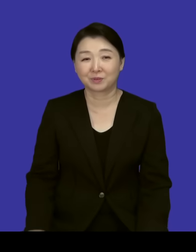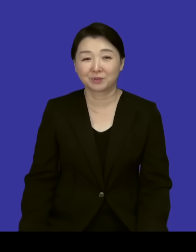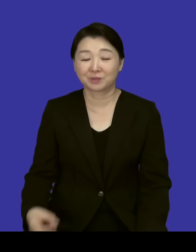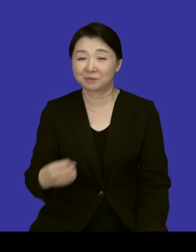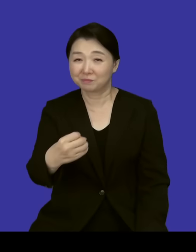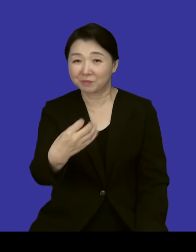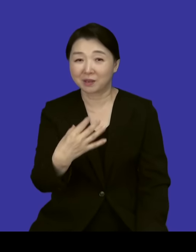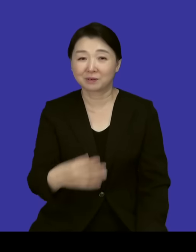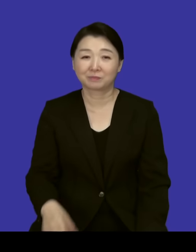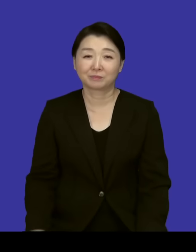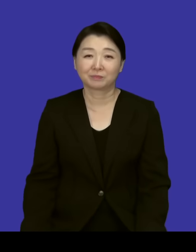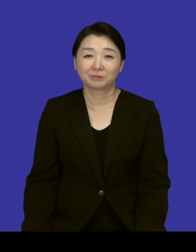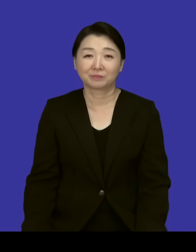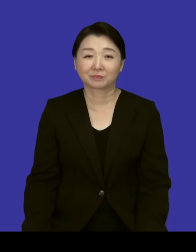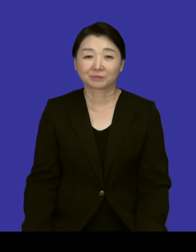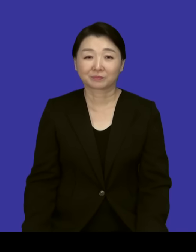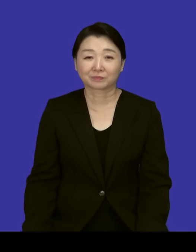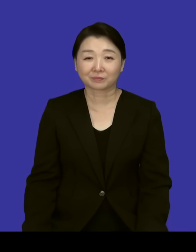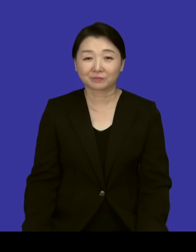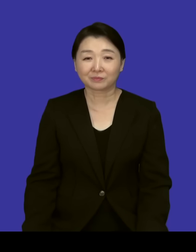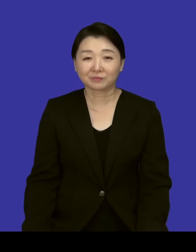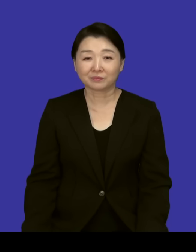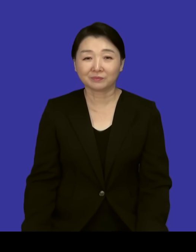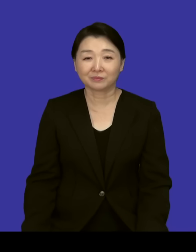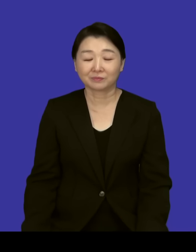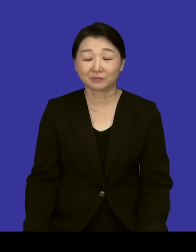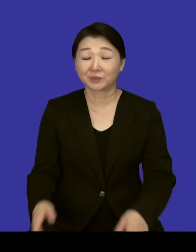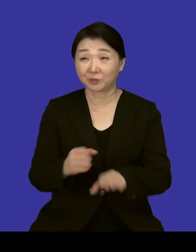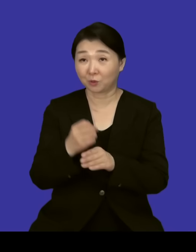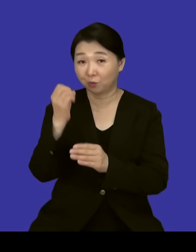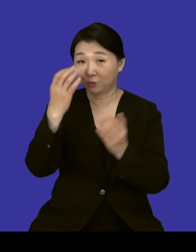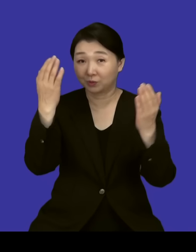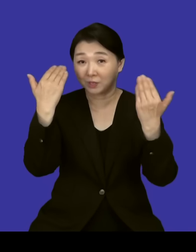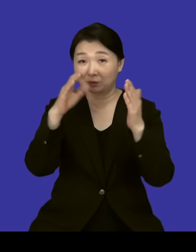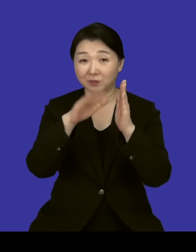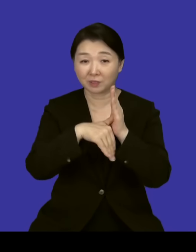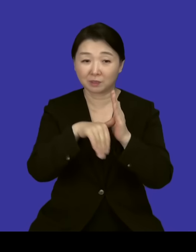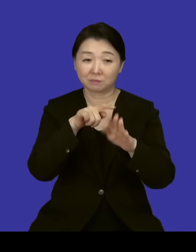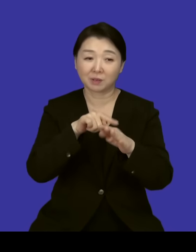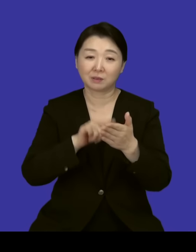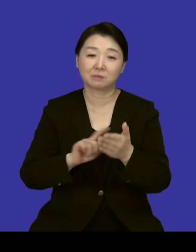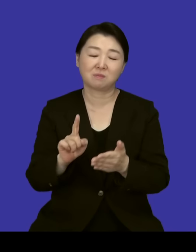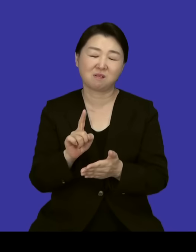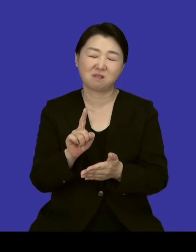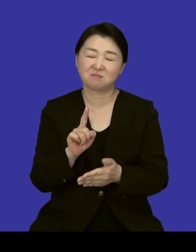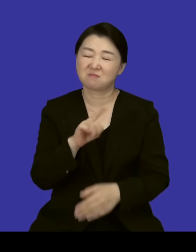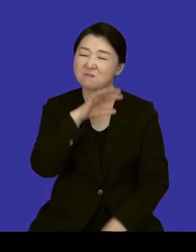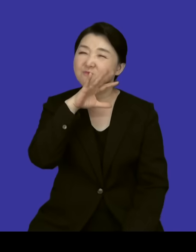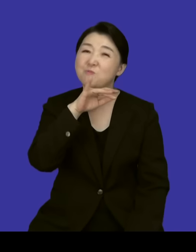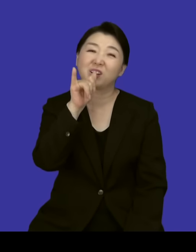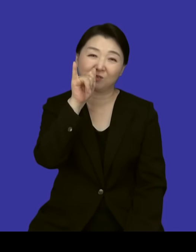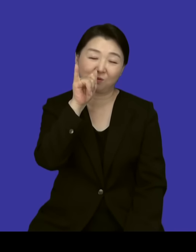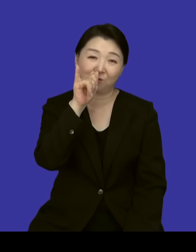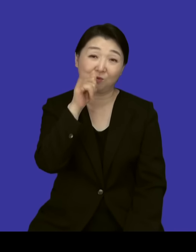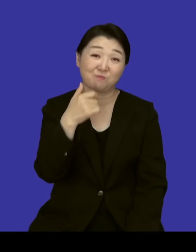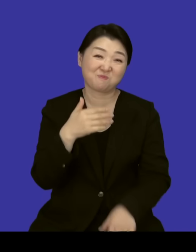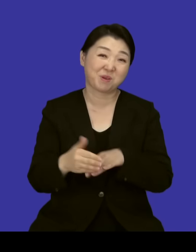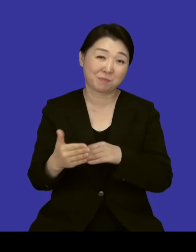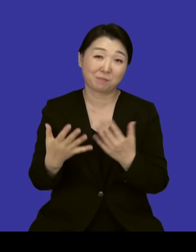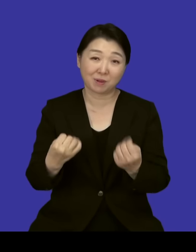얘기를 했었는데 그런 걸 보다 보니까 아무래도 고등학교 때는 마음 자체가 좀 바람심이 많은 네. 그런